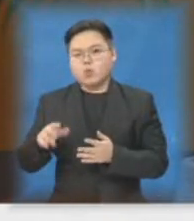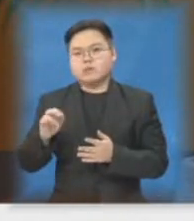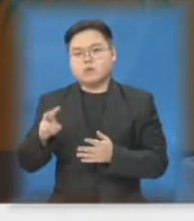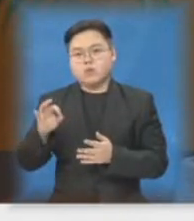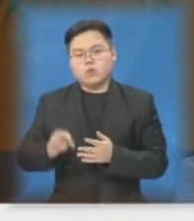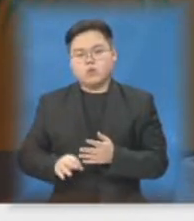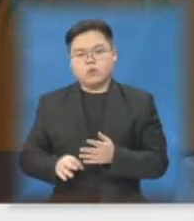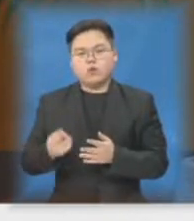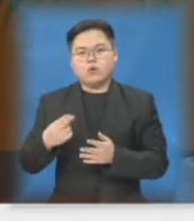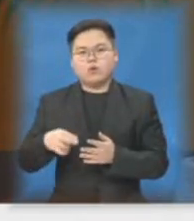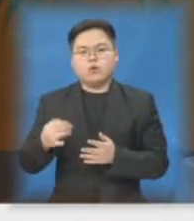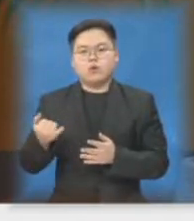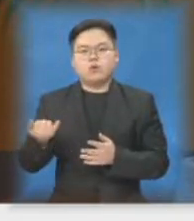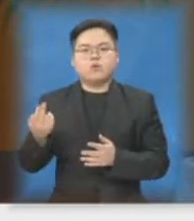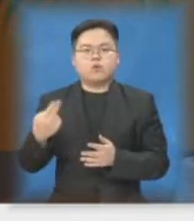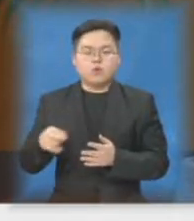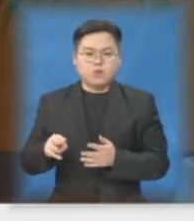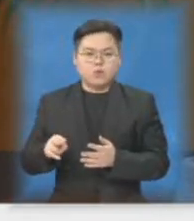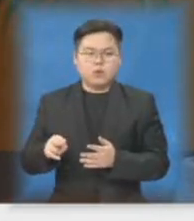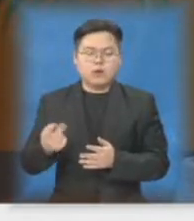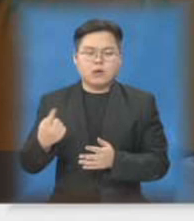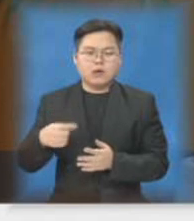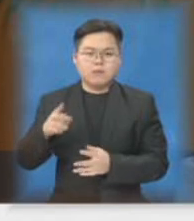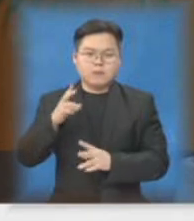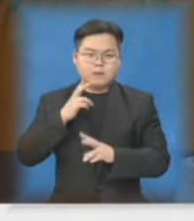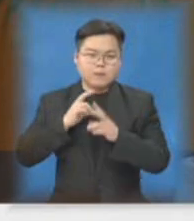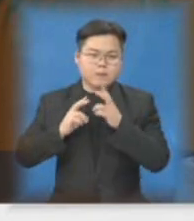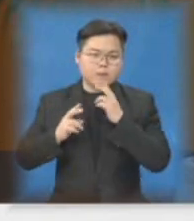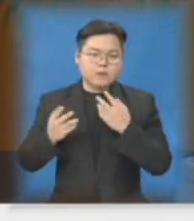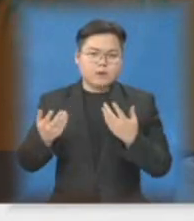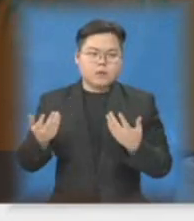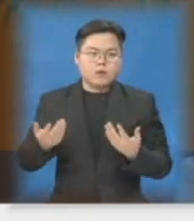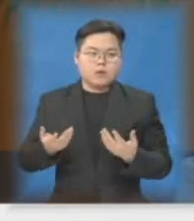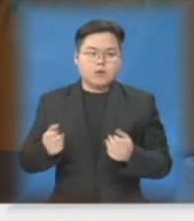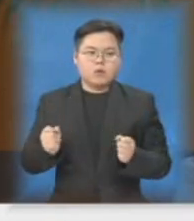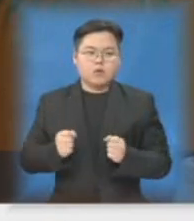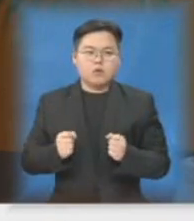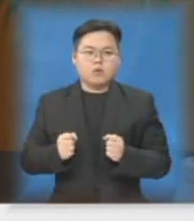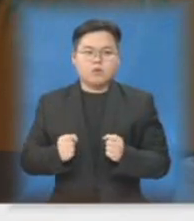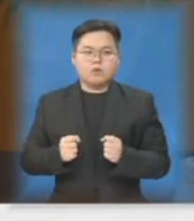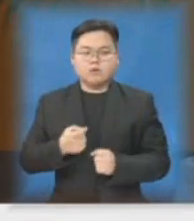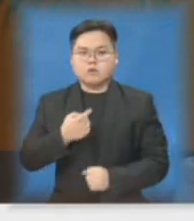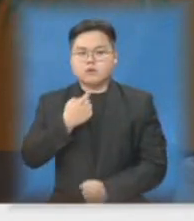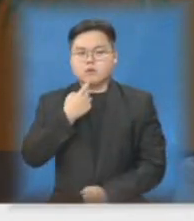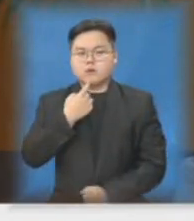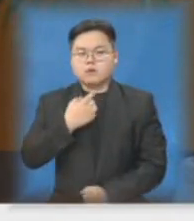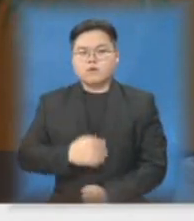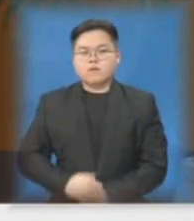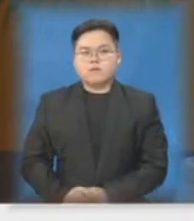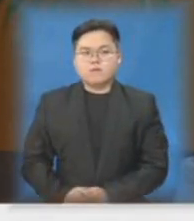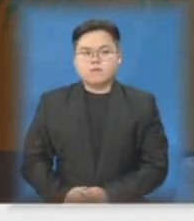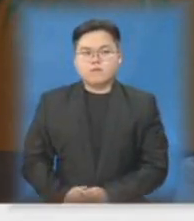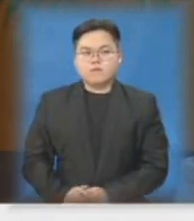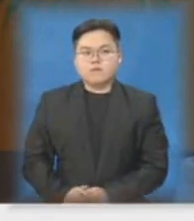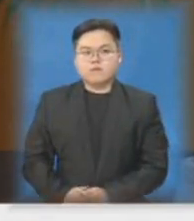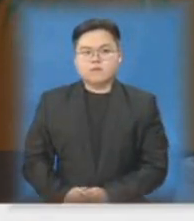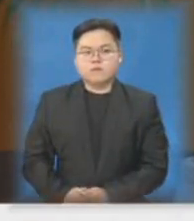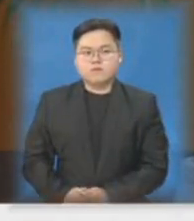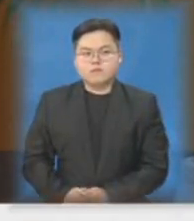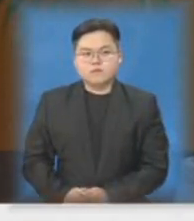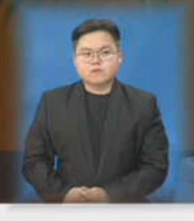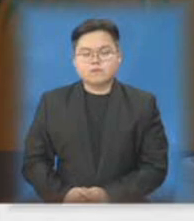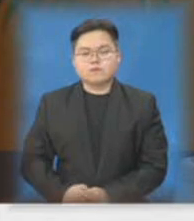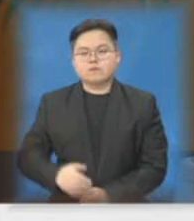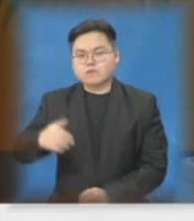байна. За би хамгийн одоо өндөртэй нөхцөл байдал бас цааш нь үйлчлэл зүгтгэх юм. Тэгээд дээр мацтай мэдээлэл өгч